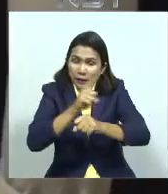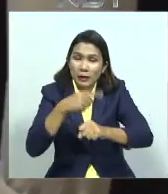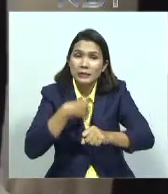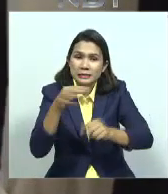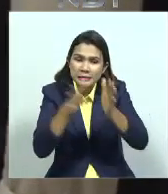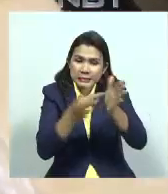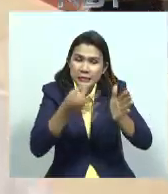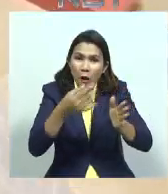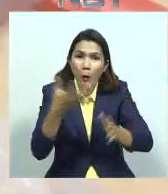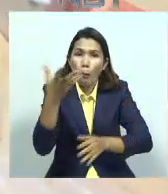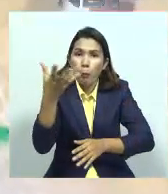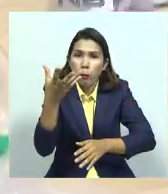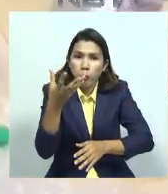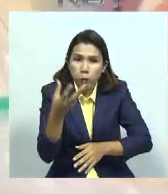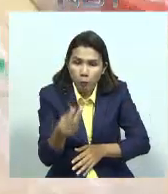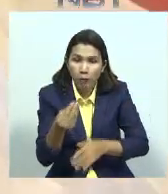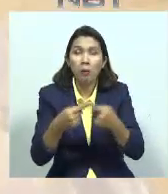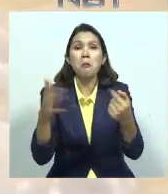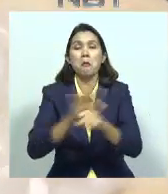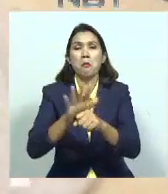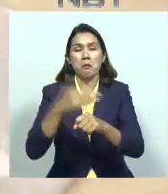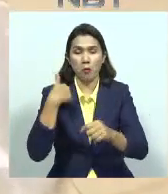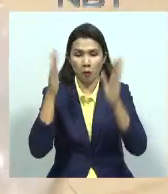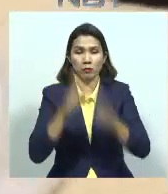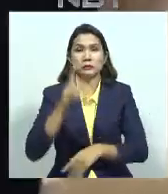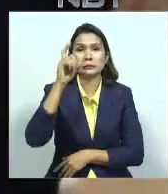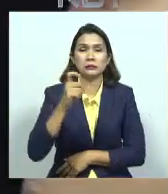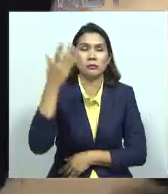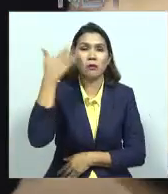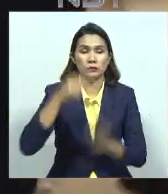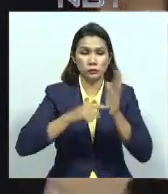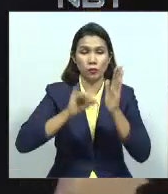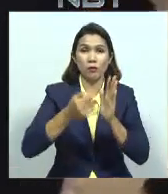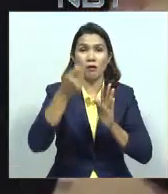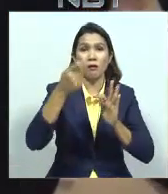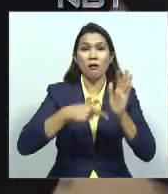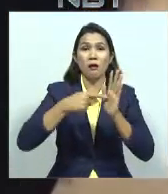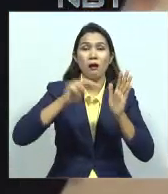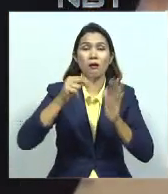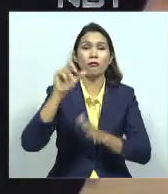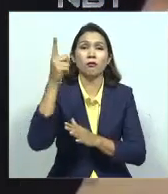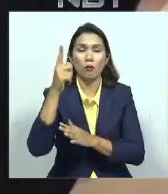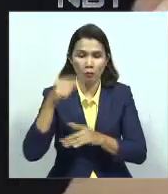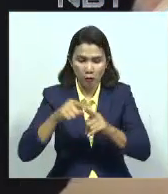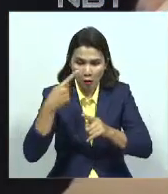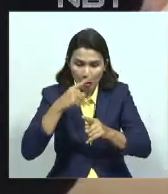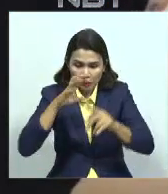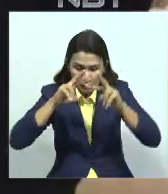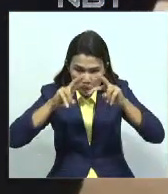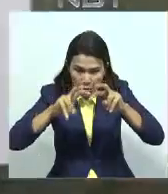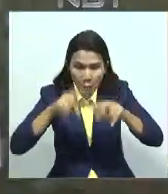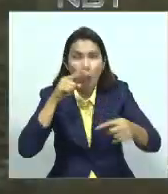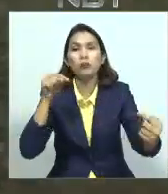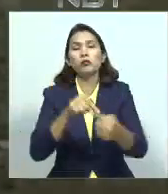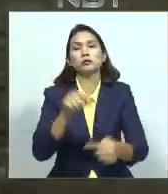ล้วก็ล่าสุดนะครับก็มีผู้เสียชีวิตจากการกินยาลดความอ้วนที่จังหวัดอ่างทองโดยพบความเชื่อมโยงกับการลักลอบนำเข้าสารไซบูทรามีนครับ